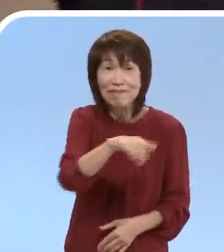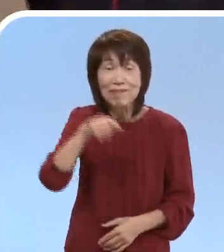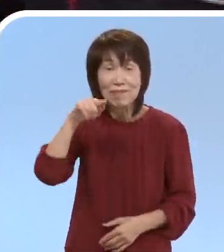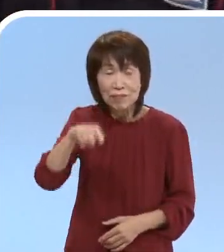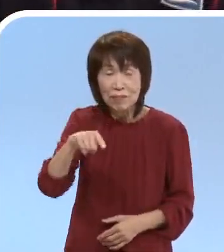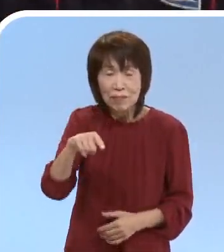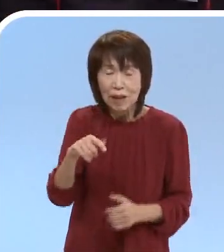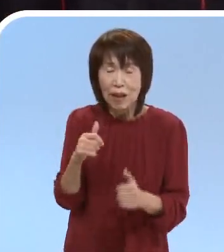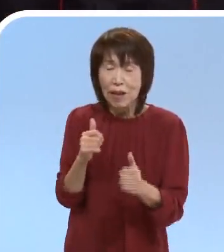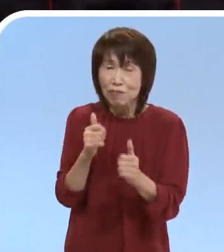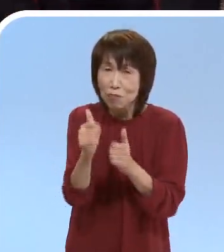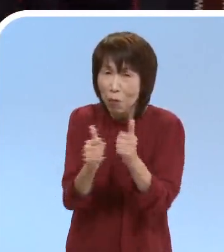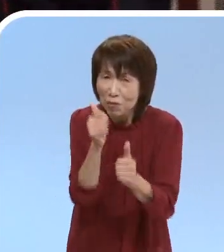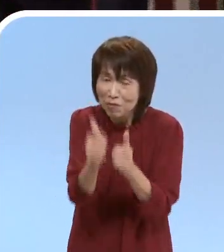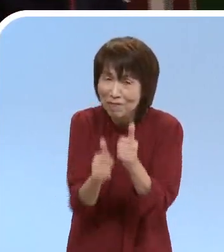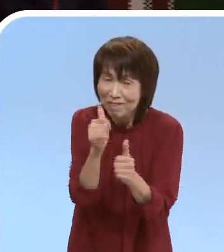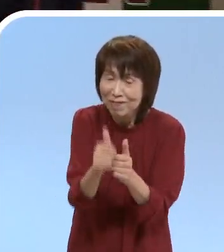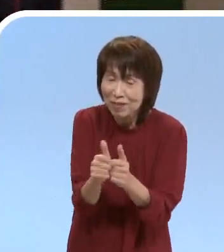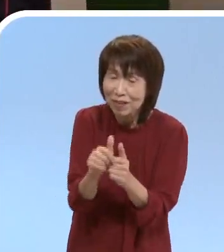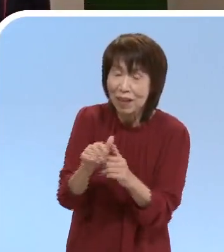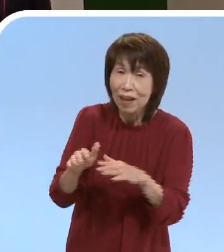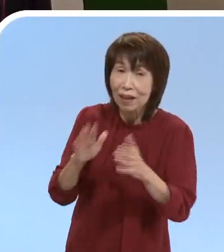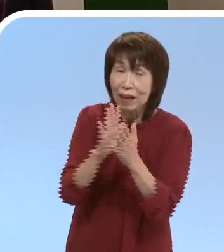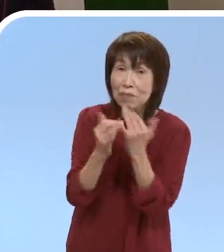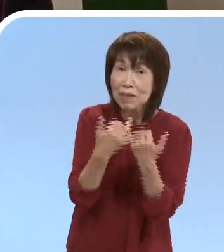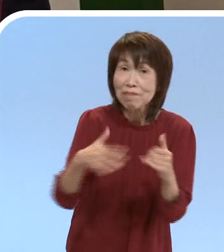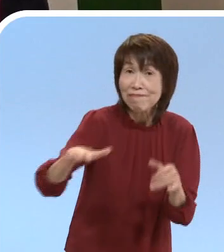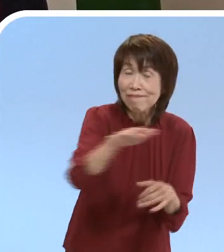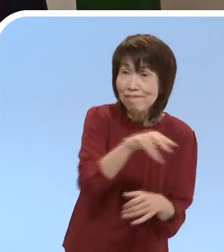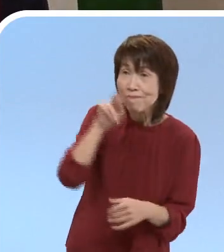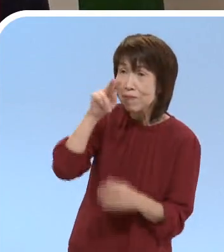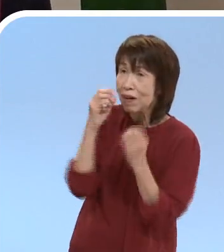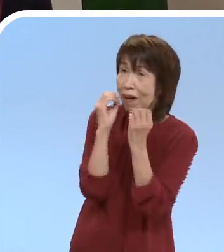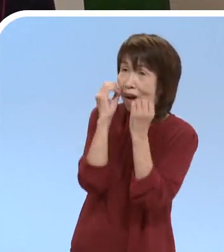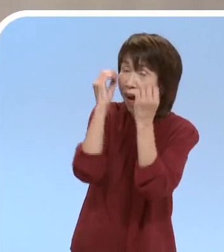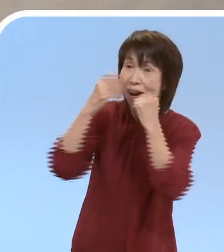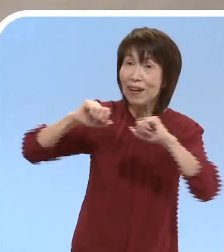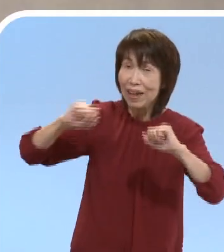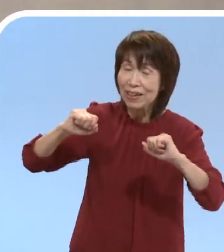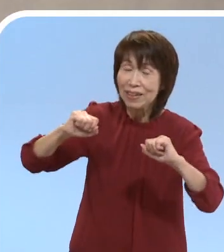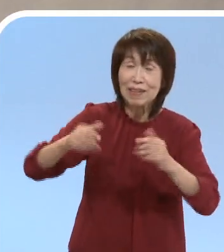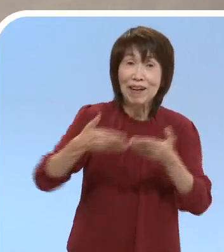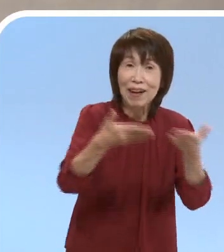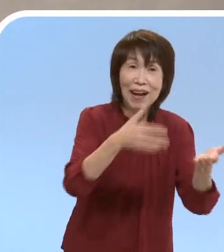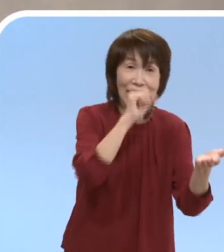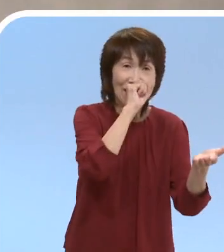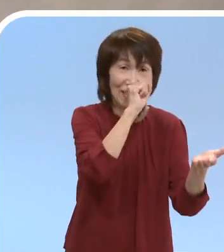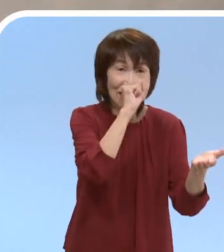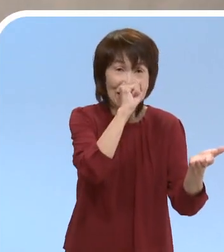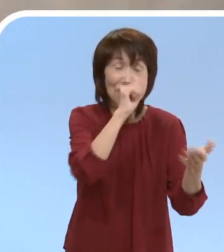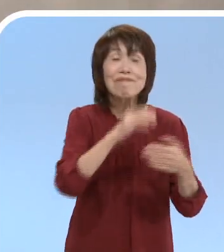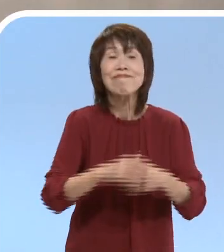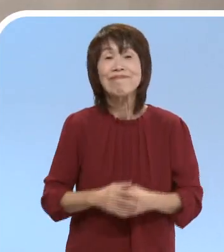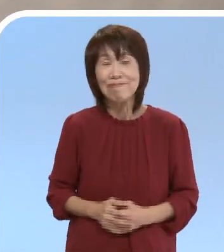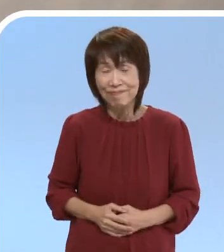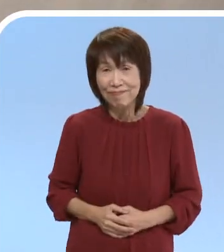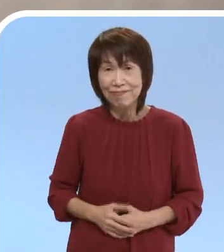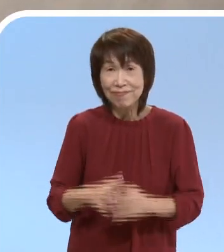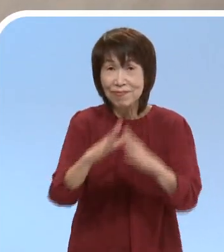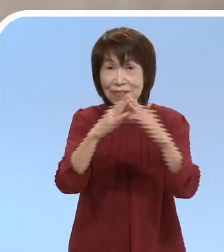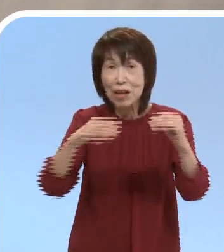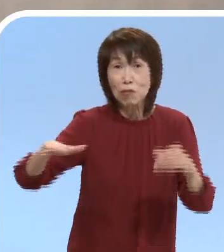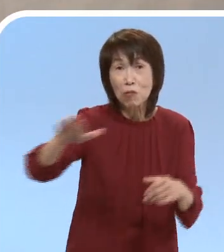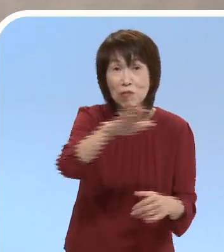県民に勇気や希望をと選手を激励。 全国に兵庫の底力、そ